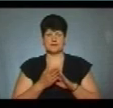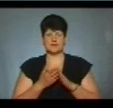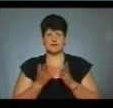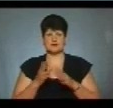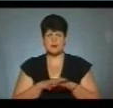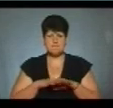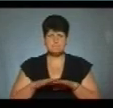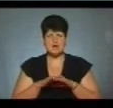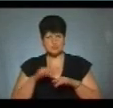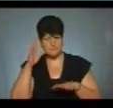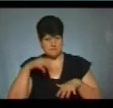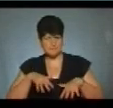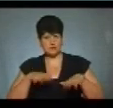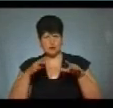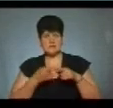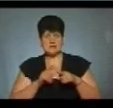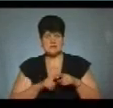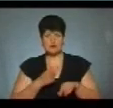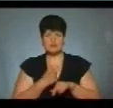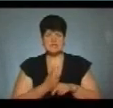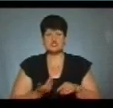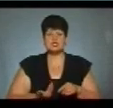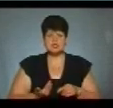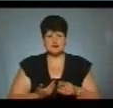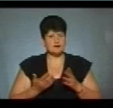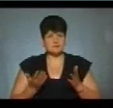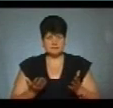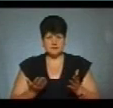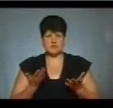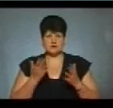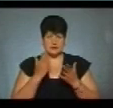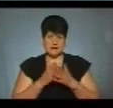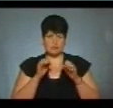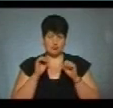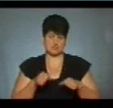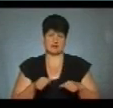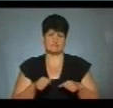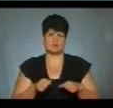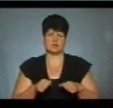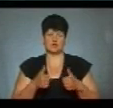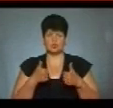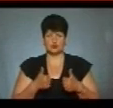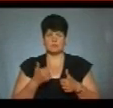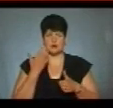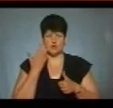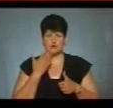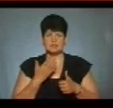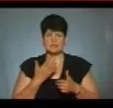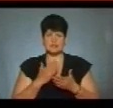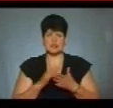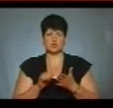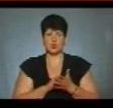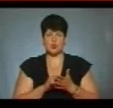масове підтоплення, саме основне це є життя і безпека. Якщо є можливість, звичайно, воно добре, коли є